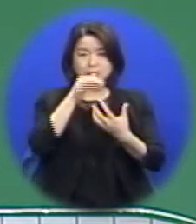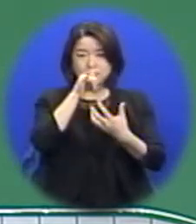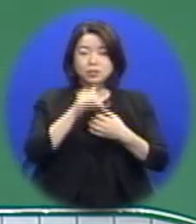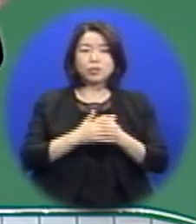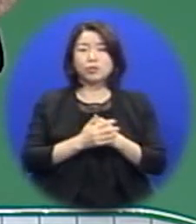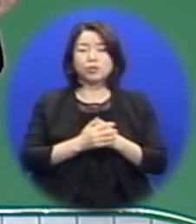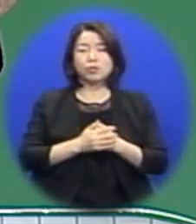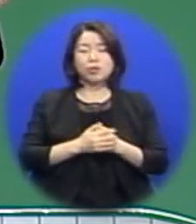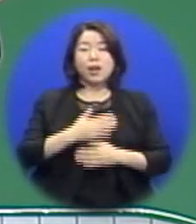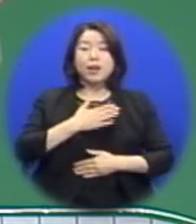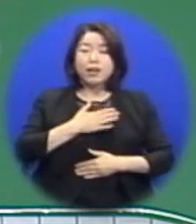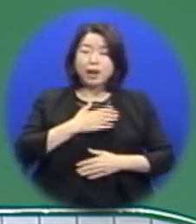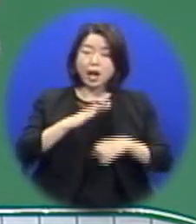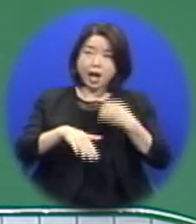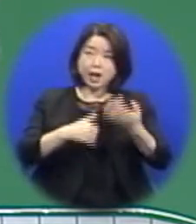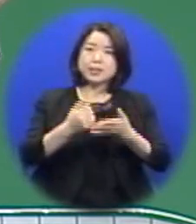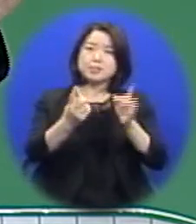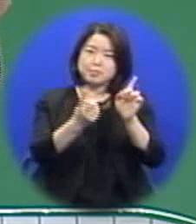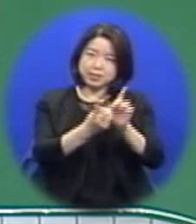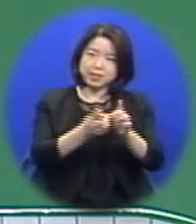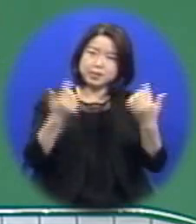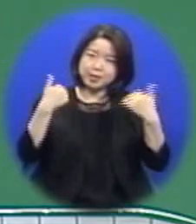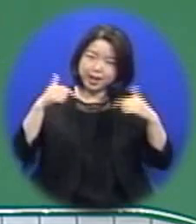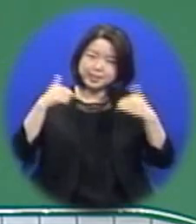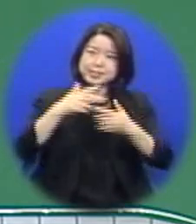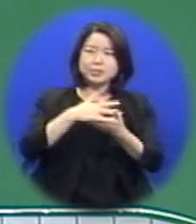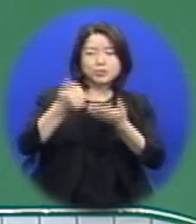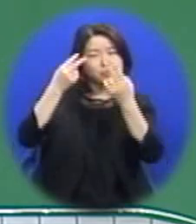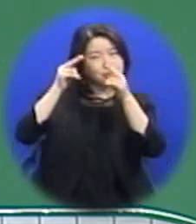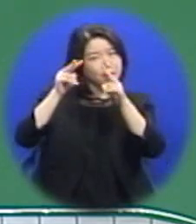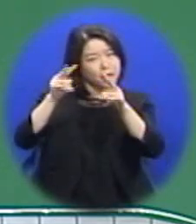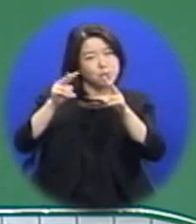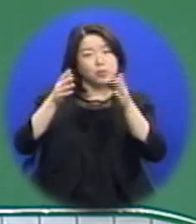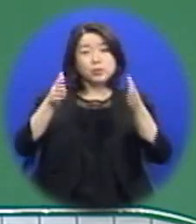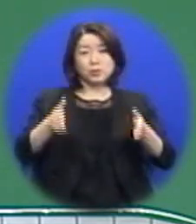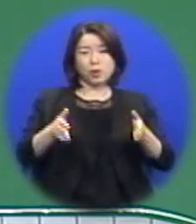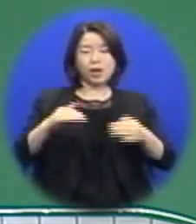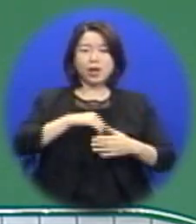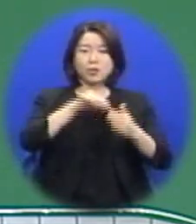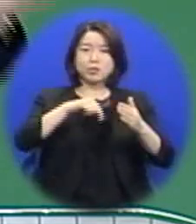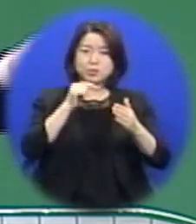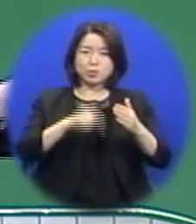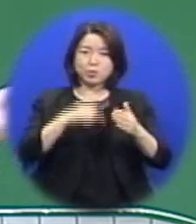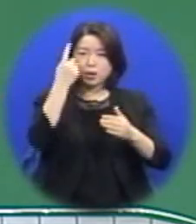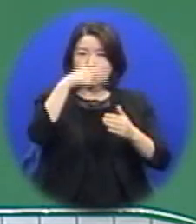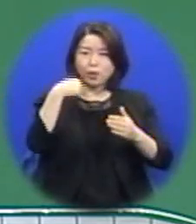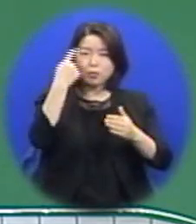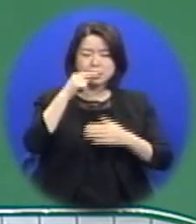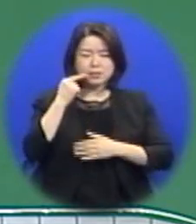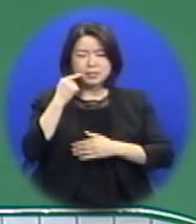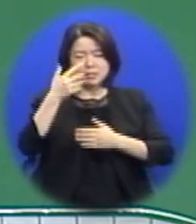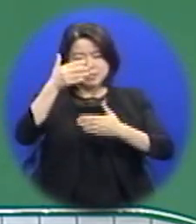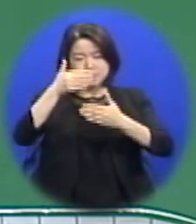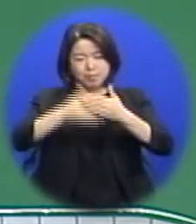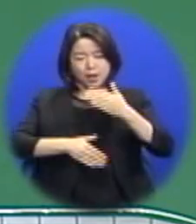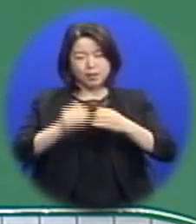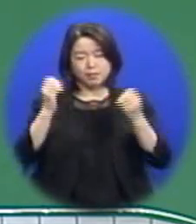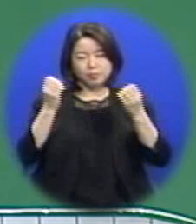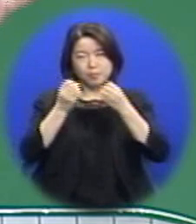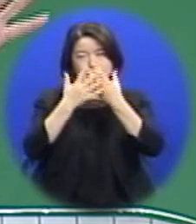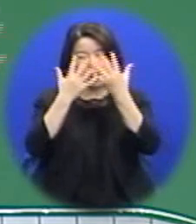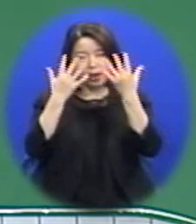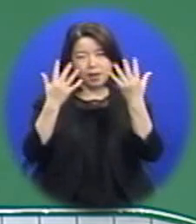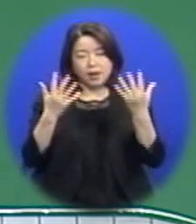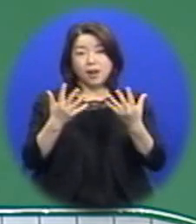네, 하나님을 만나고 항상 주님을 바라보는 동안에 우리 속에 얼굴에 독이 다 빠져나갑니다.